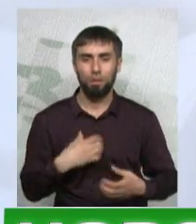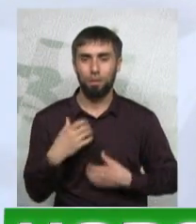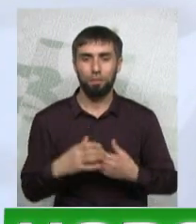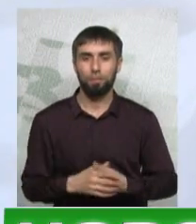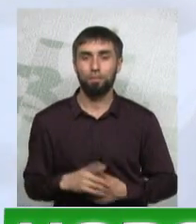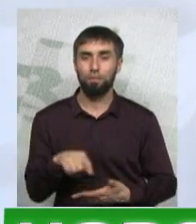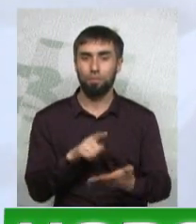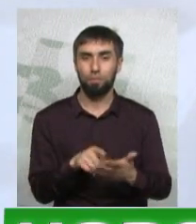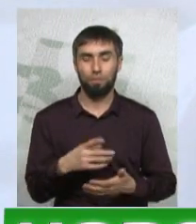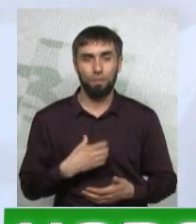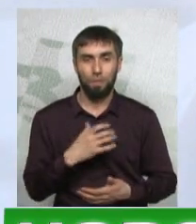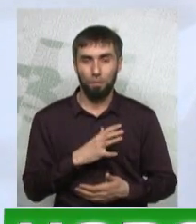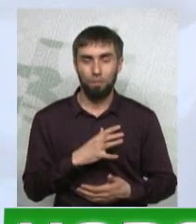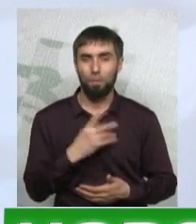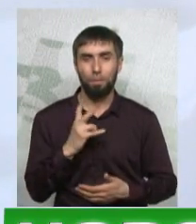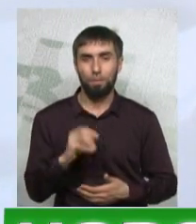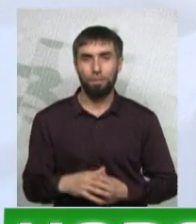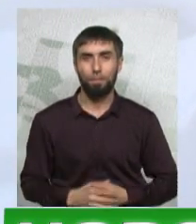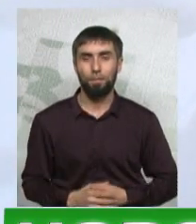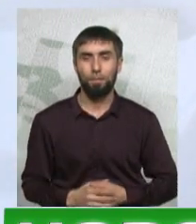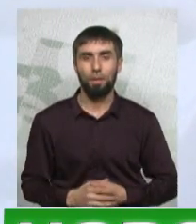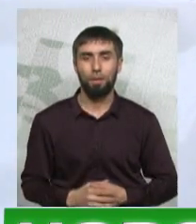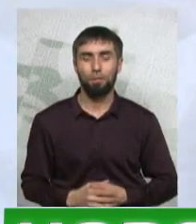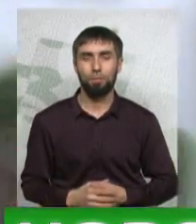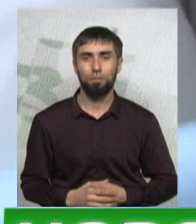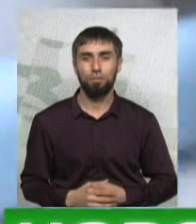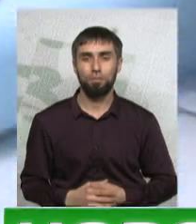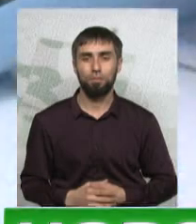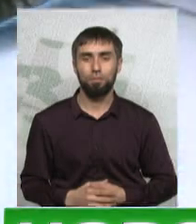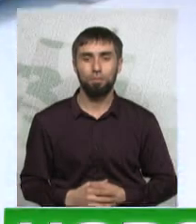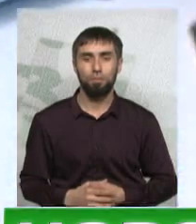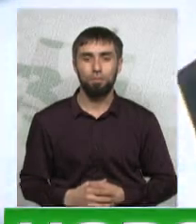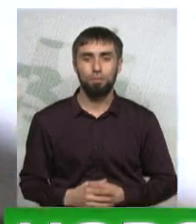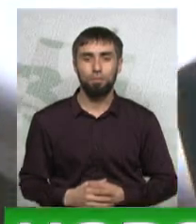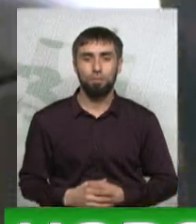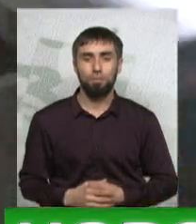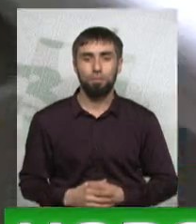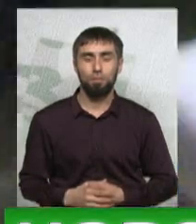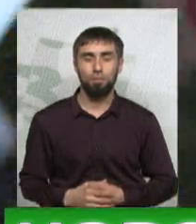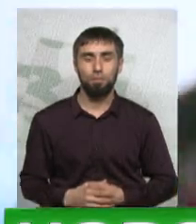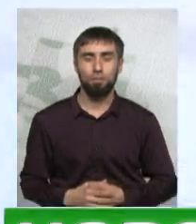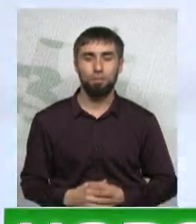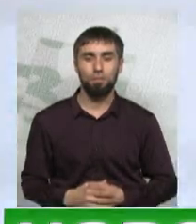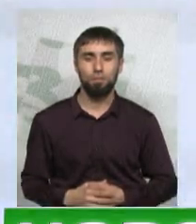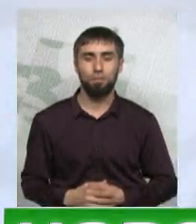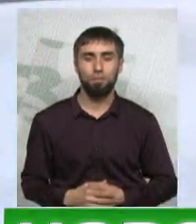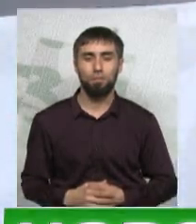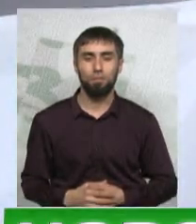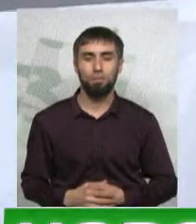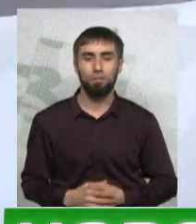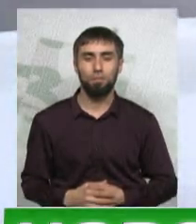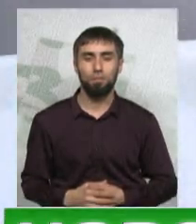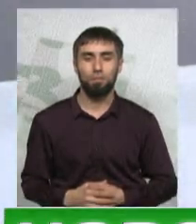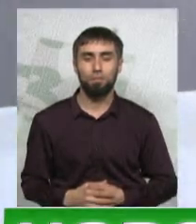не страшно было? Нет. А, тем более тетя, конфетку дадим. За то, что она не